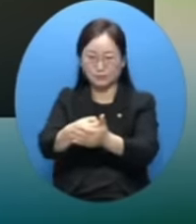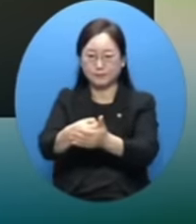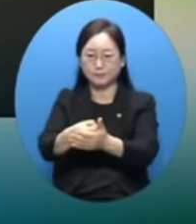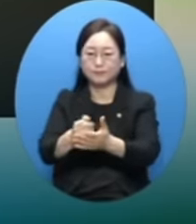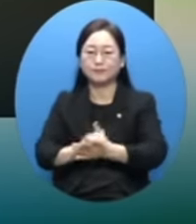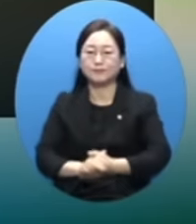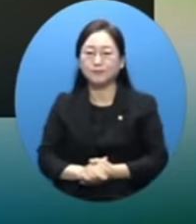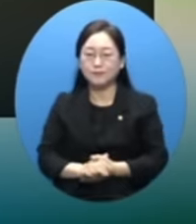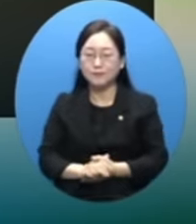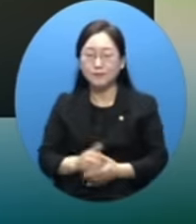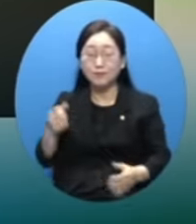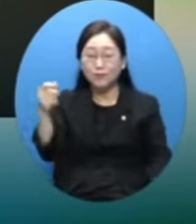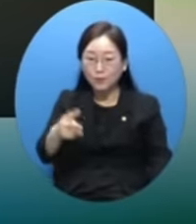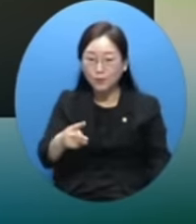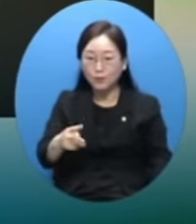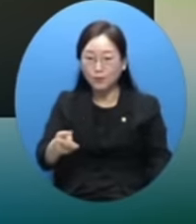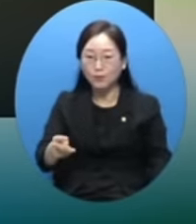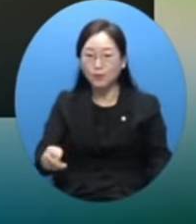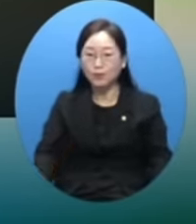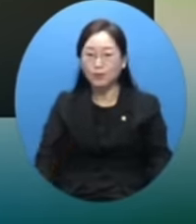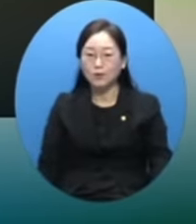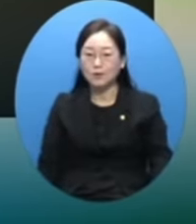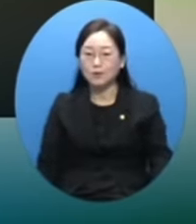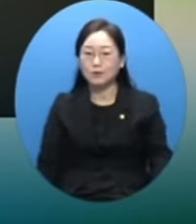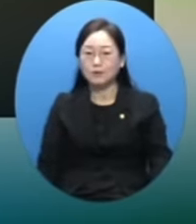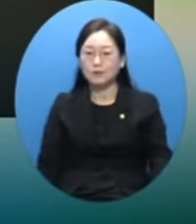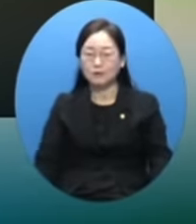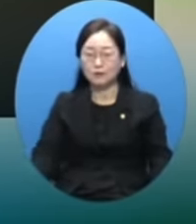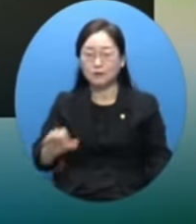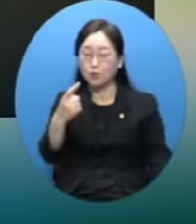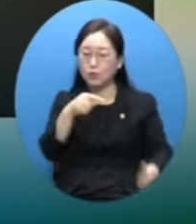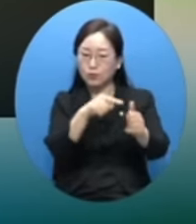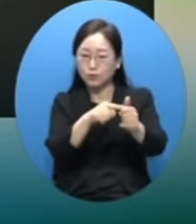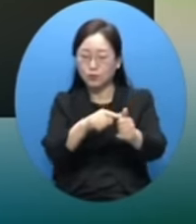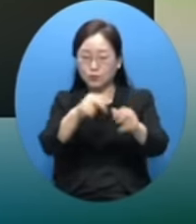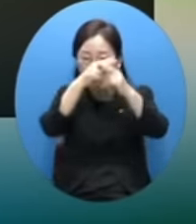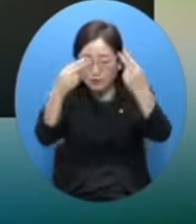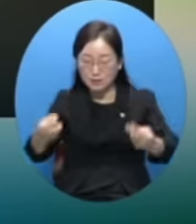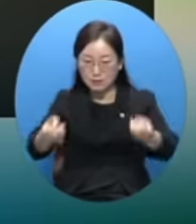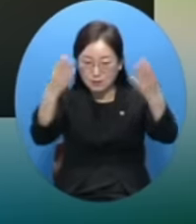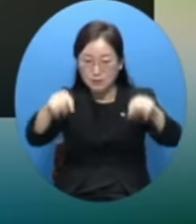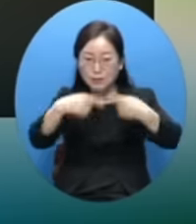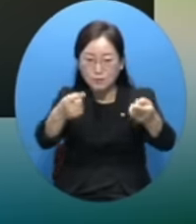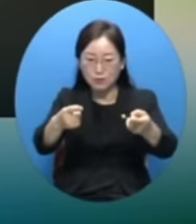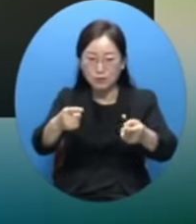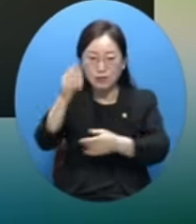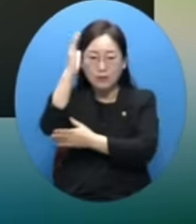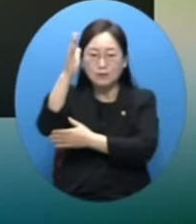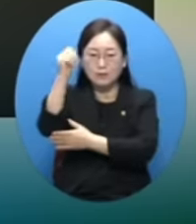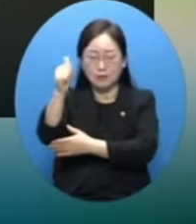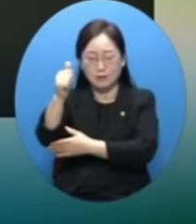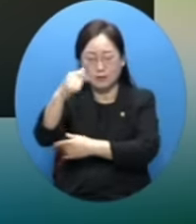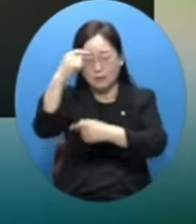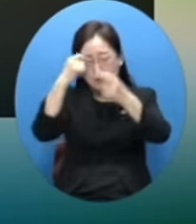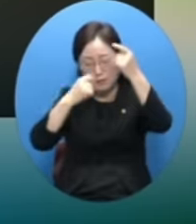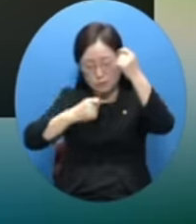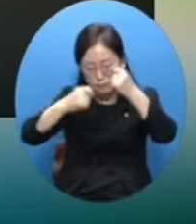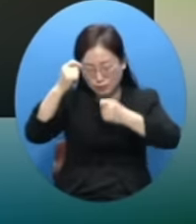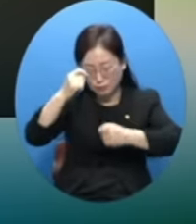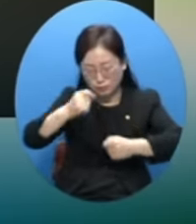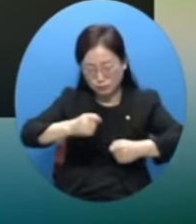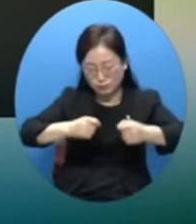했고 또 이 오형제 장례식에 참여한 필라델피아 시장도 눈물을 흘리며 말을